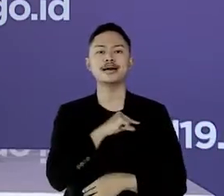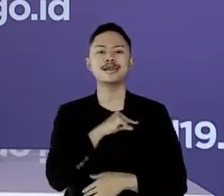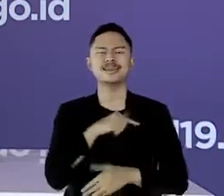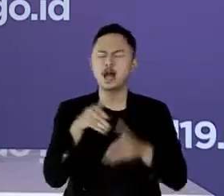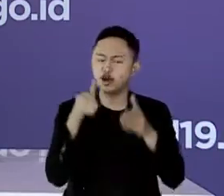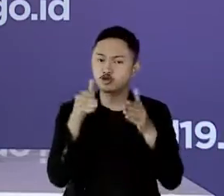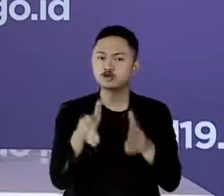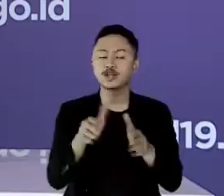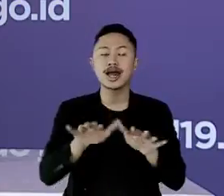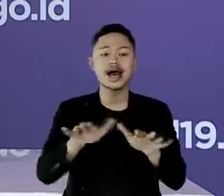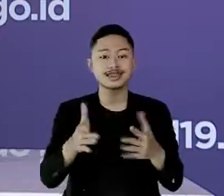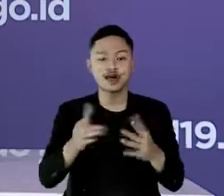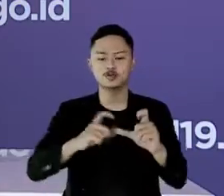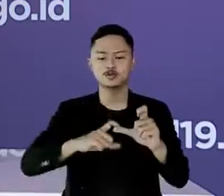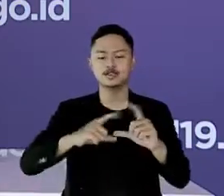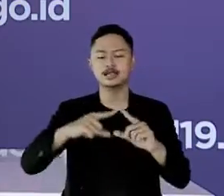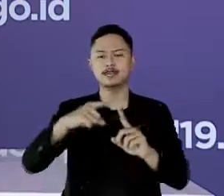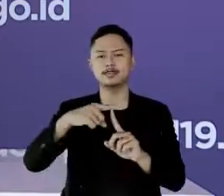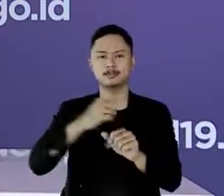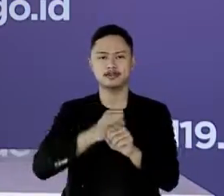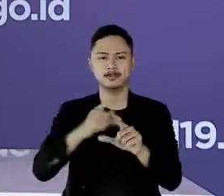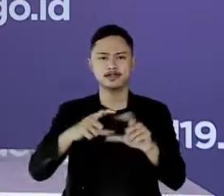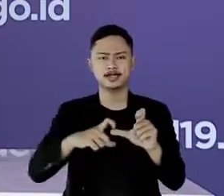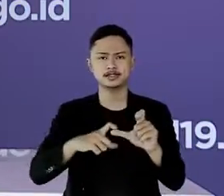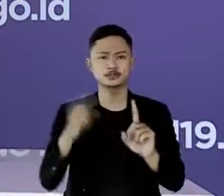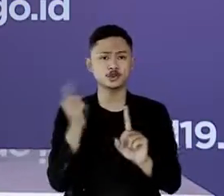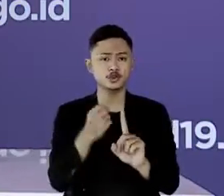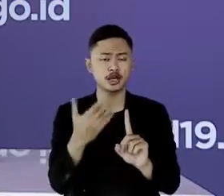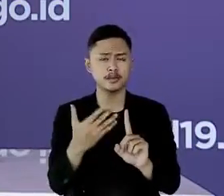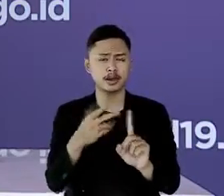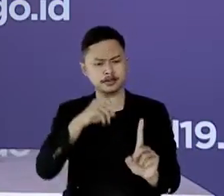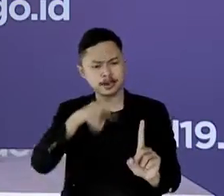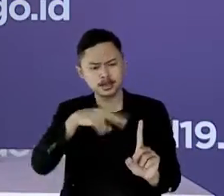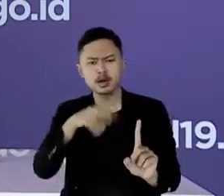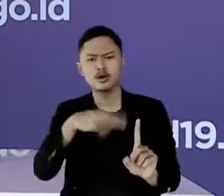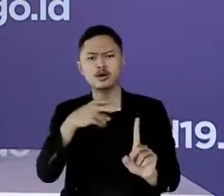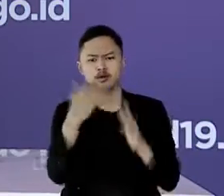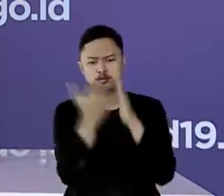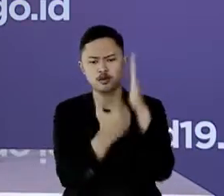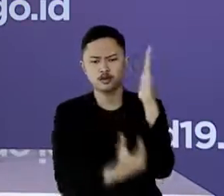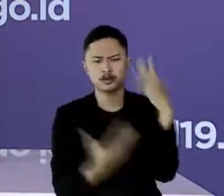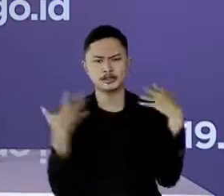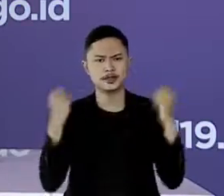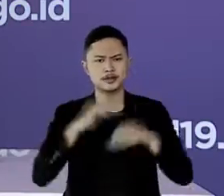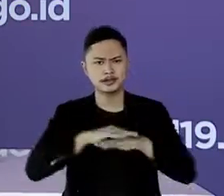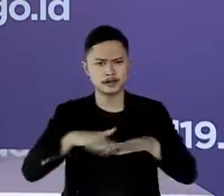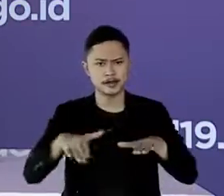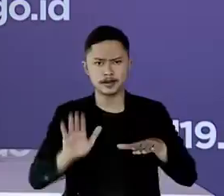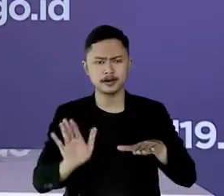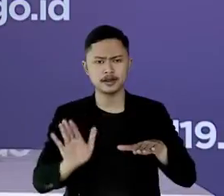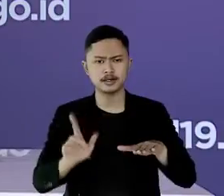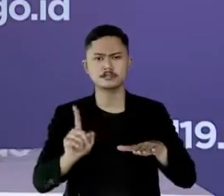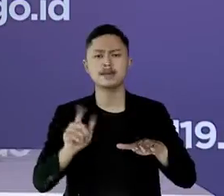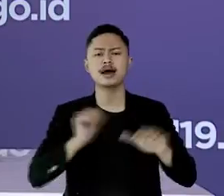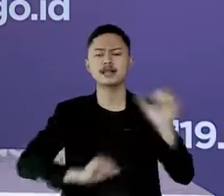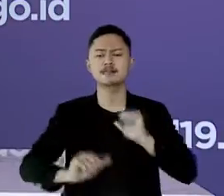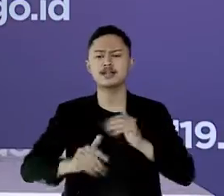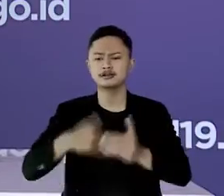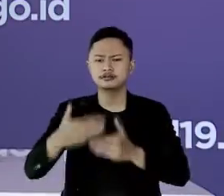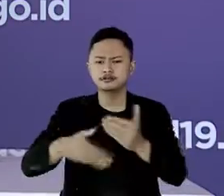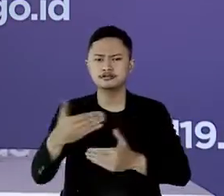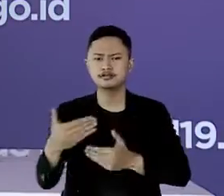atau Satgas yang berdedikasi khusus mengawasi kepatuhan protokol kesehatan selama kegiatan berlangsung